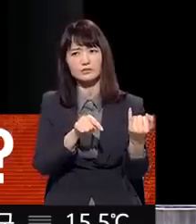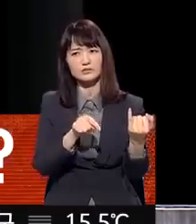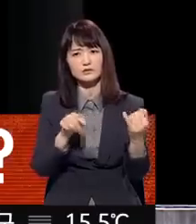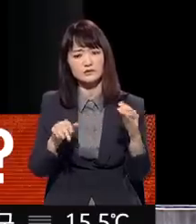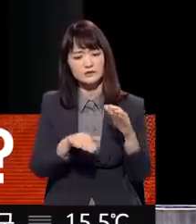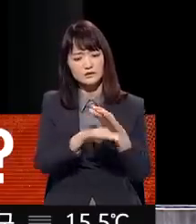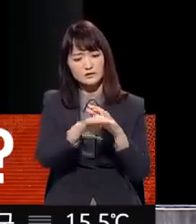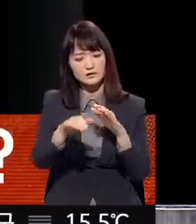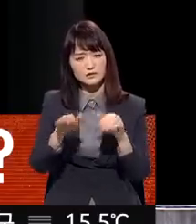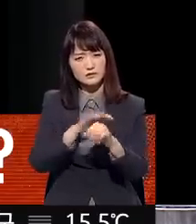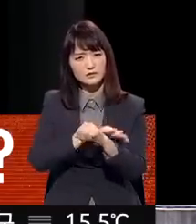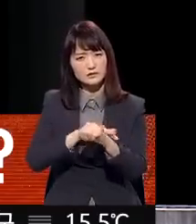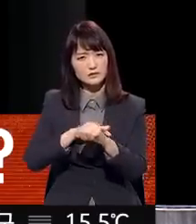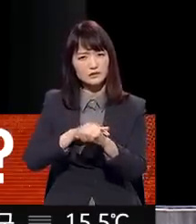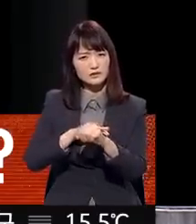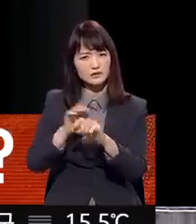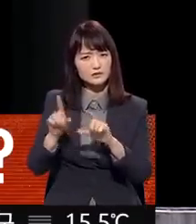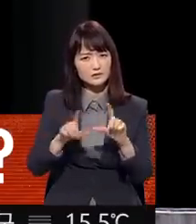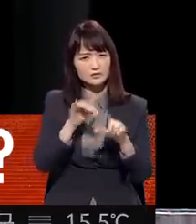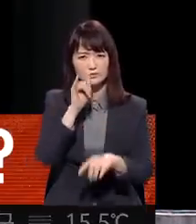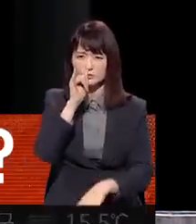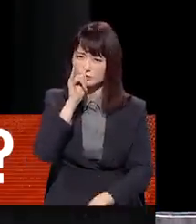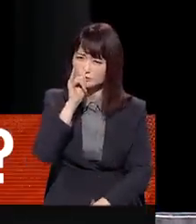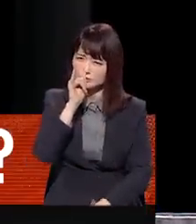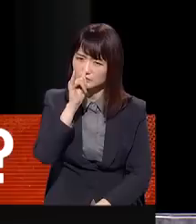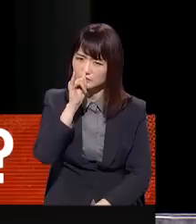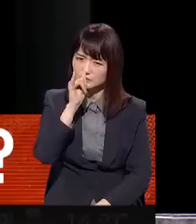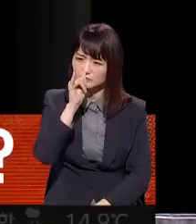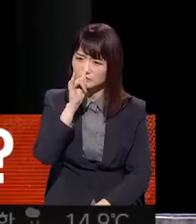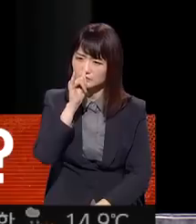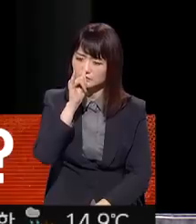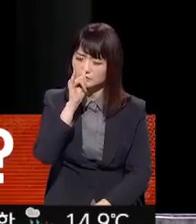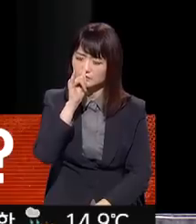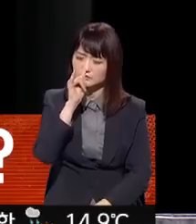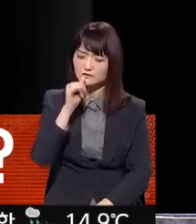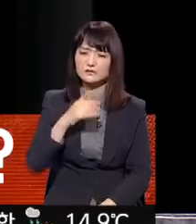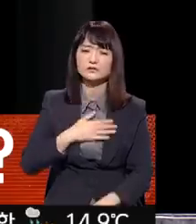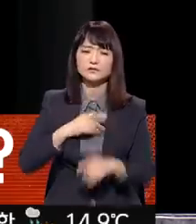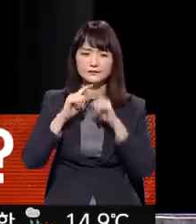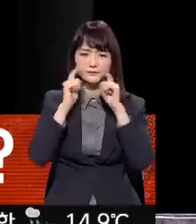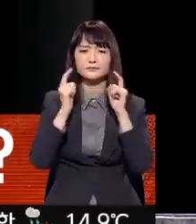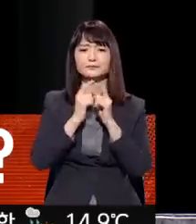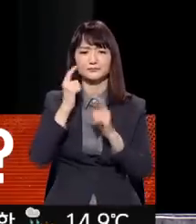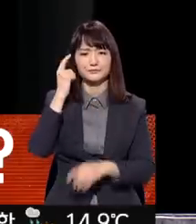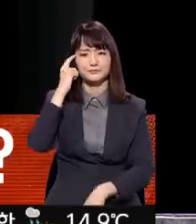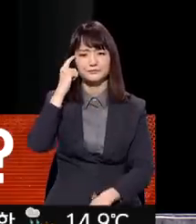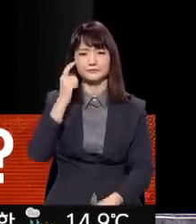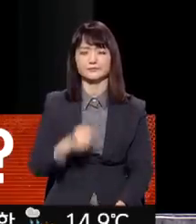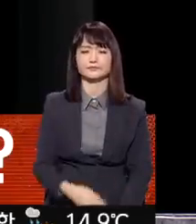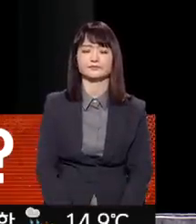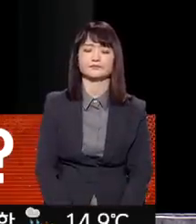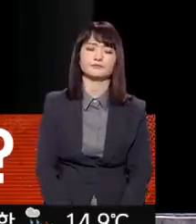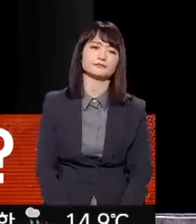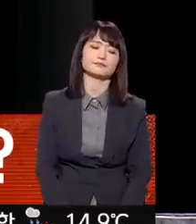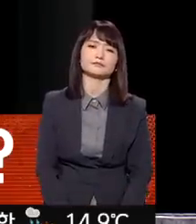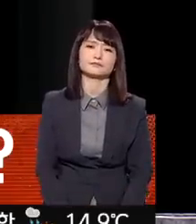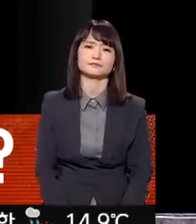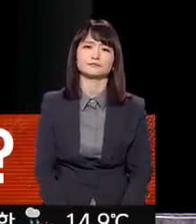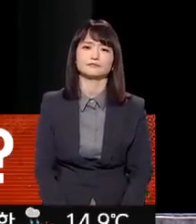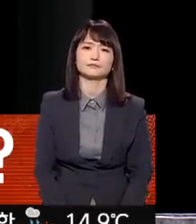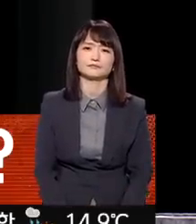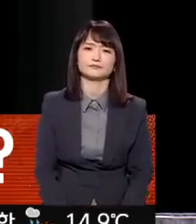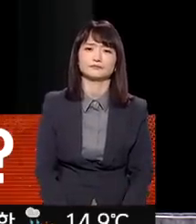수 있을까라는 그런 생각을 저 개인적으로는 해봤는데 말이죠. 자, 팀장님부터 한 말씀씩 좀 조언을